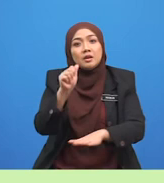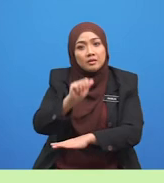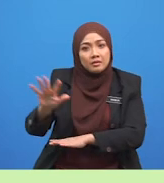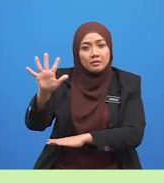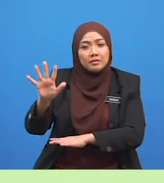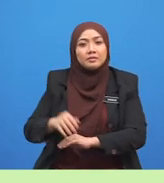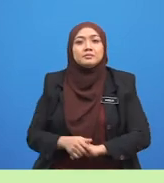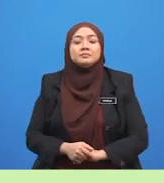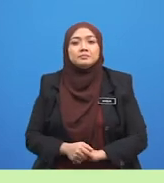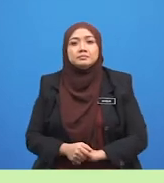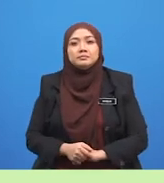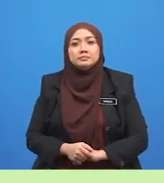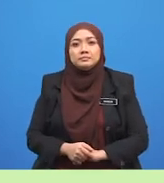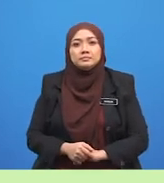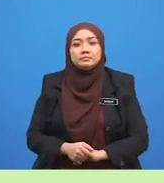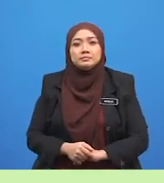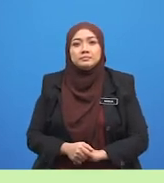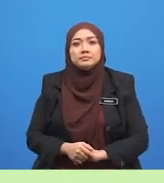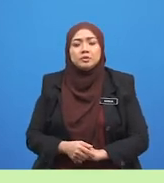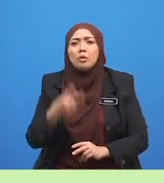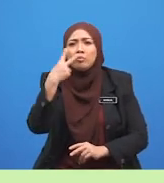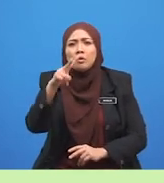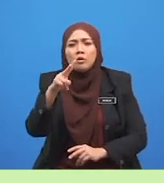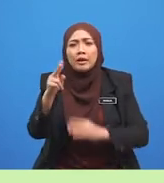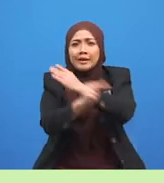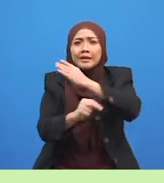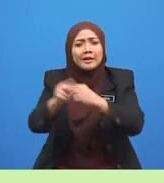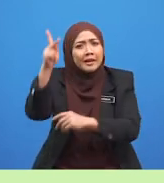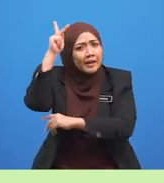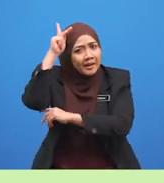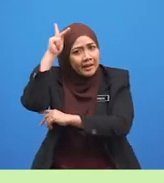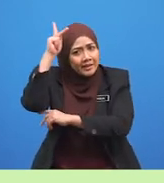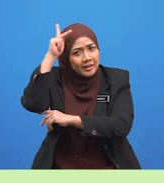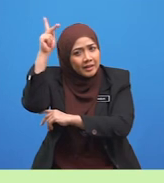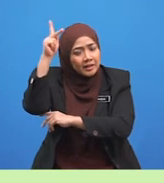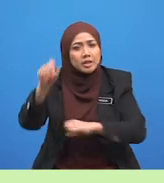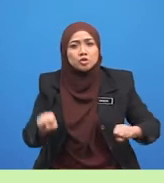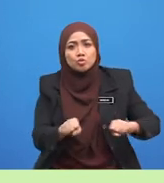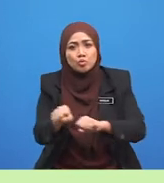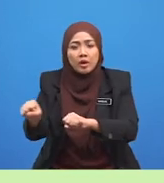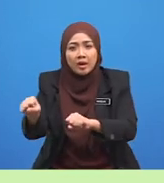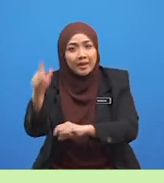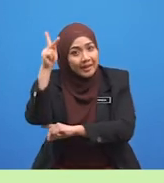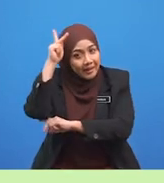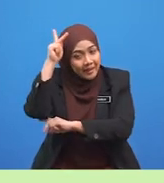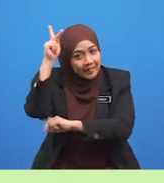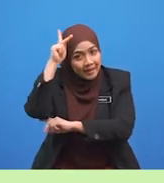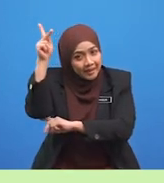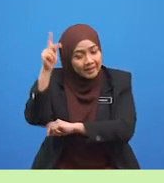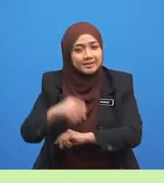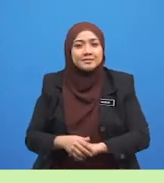bagi sungai di semenanjung iaitu negeri Kelantan, terdapat Sungai Kelantan.